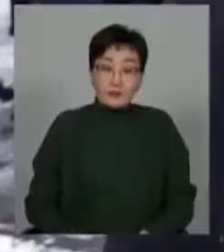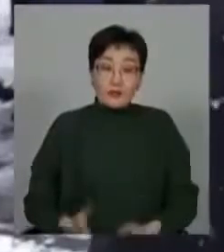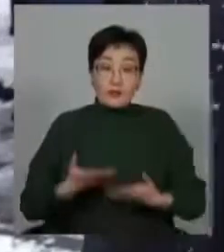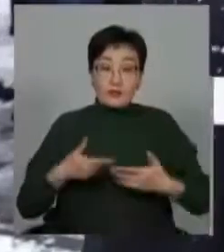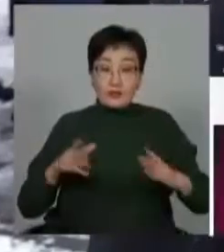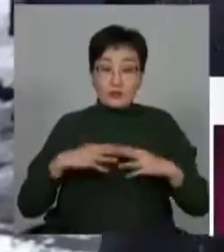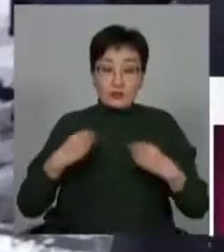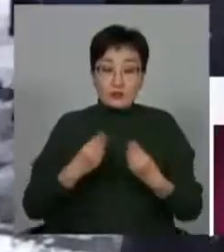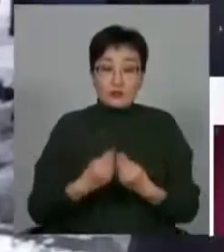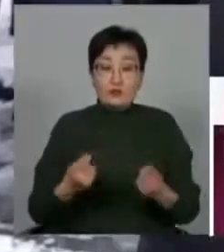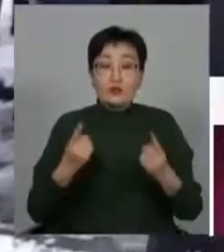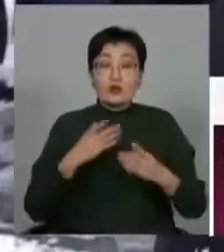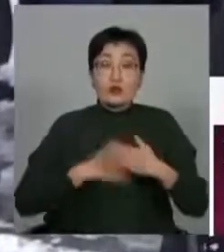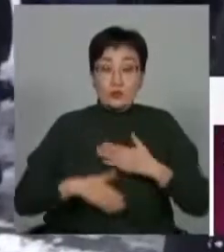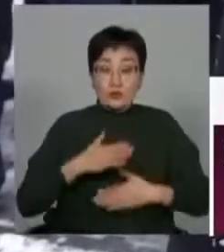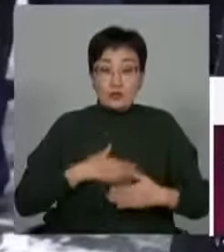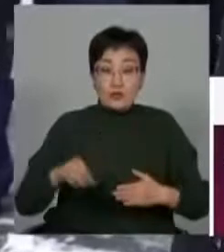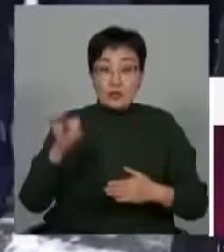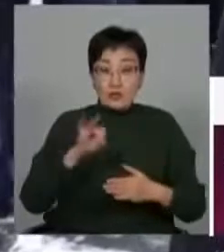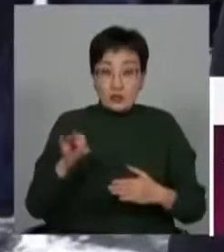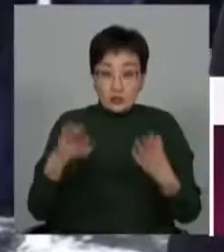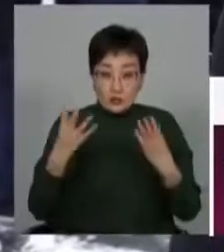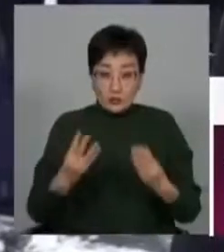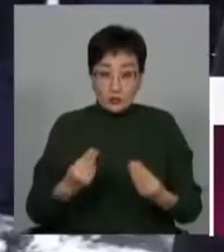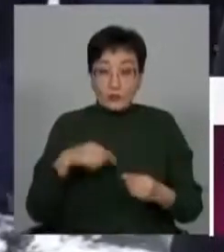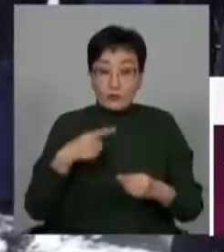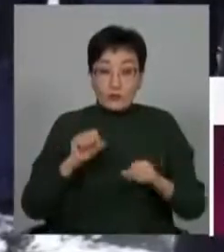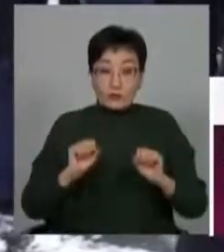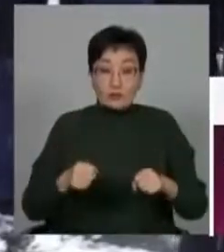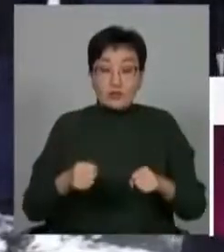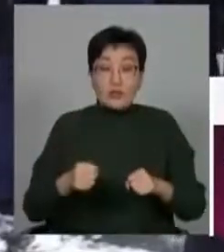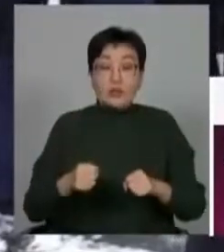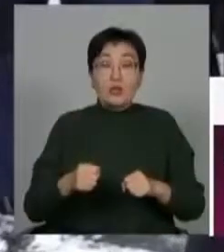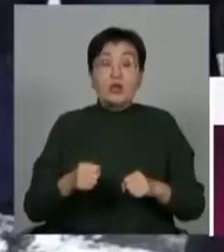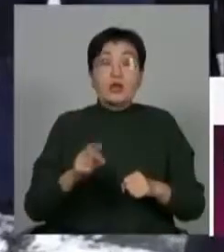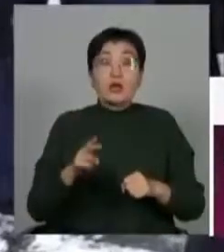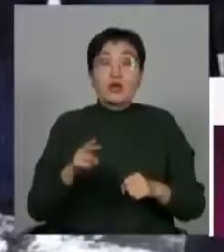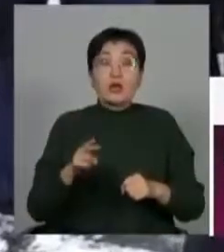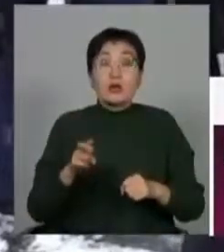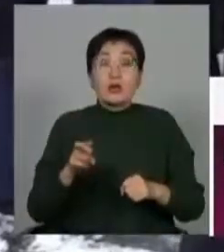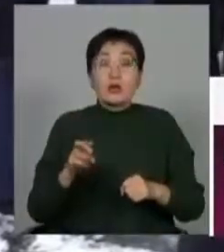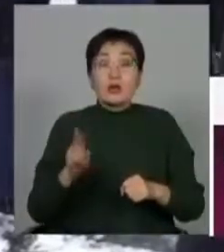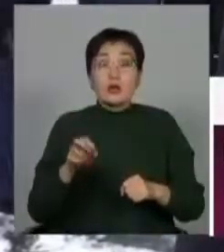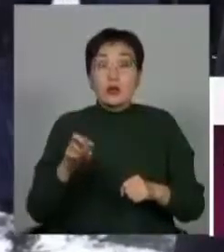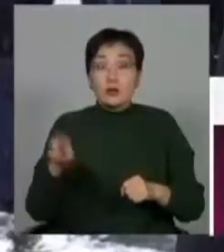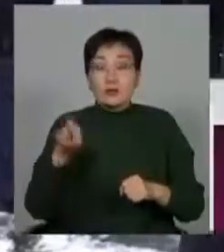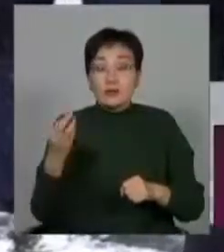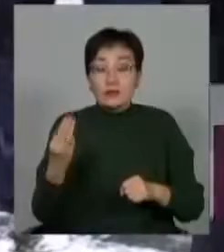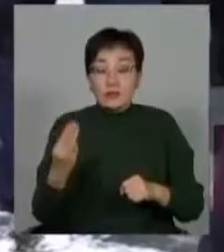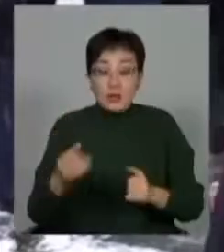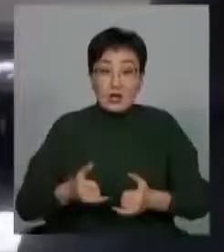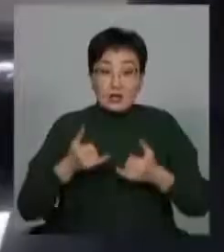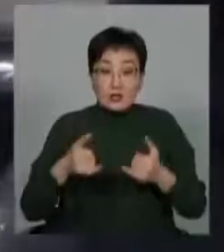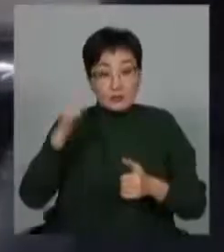Біздің отбасымызда үлкен қуаныш тарихи күн деп айтуымада болады. Қабаңа арнап естелік тақта